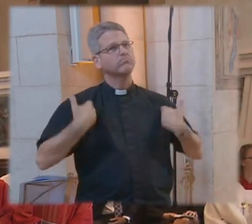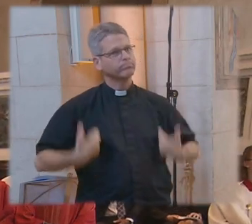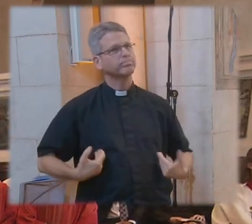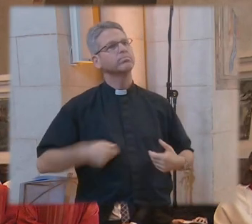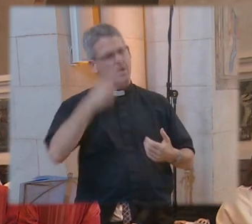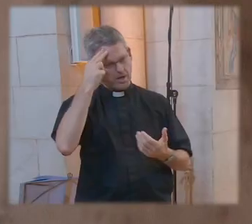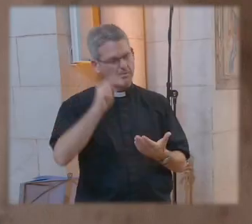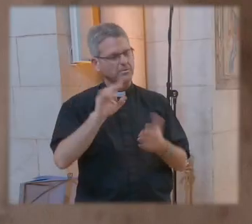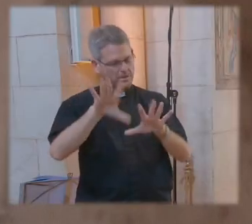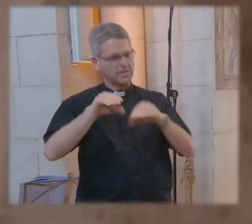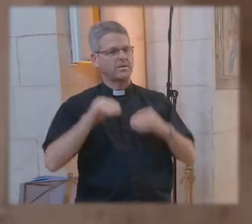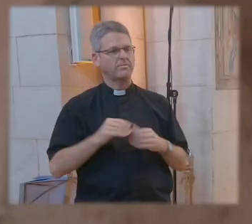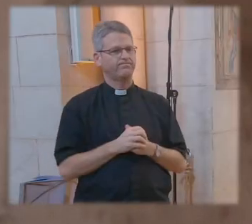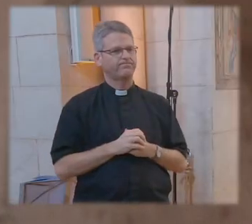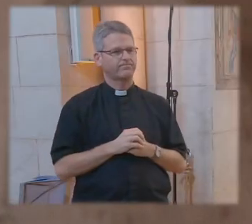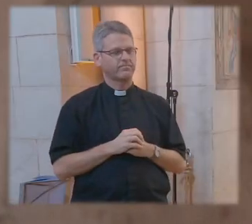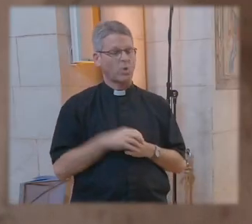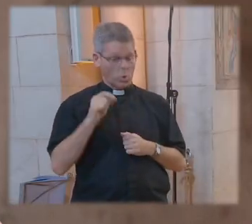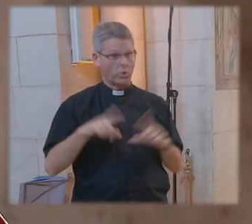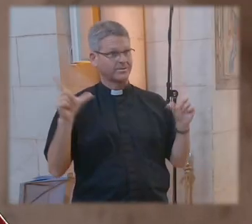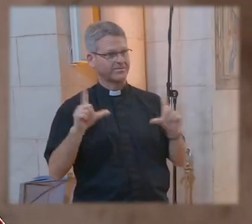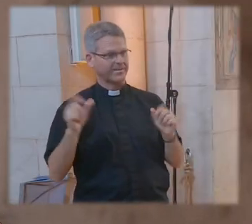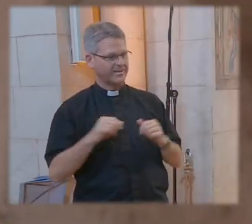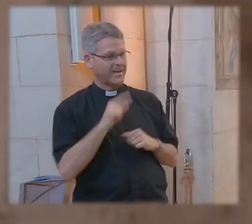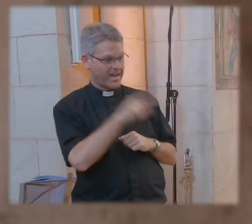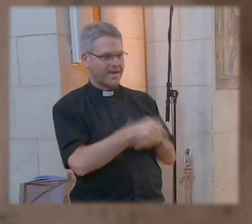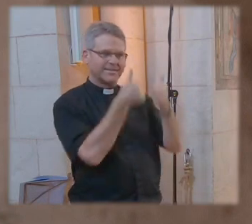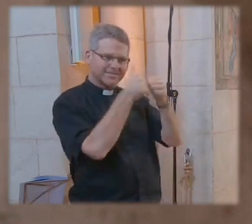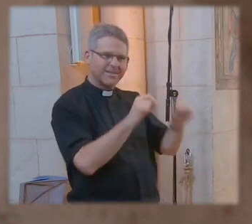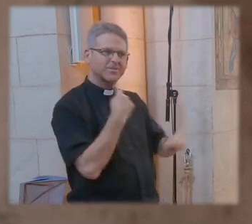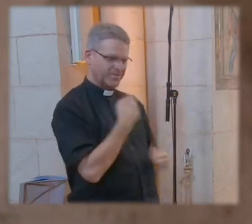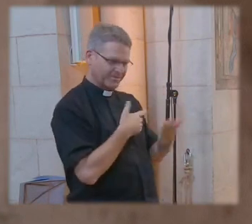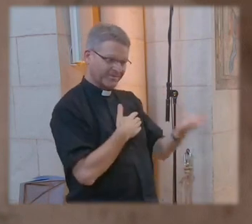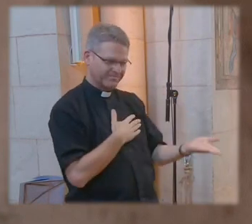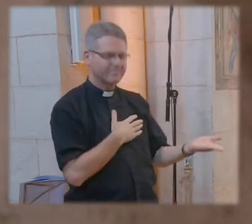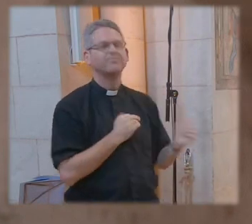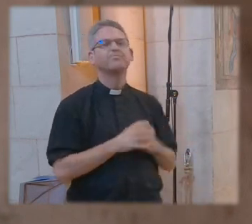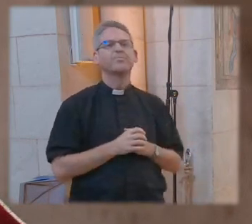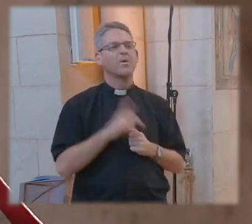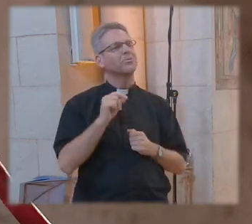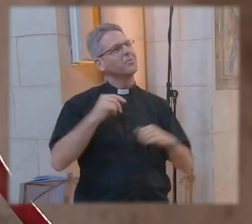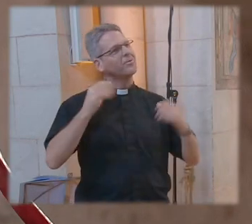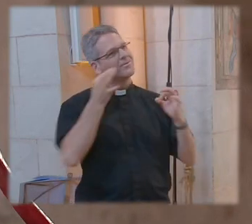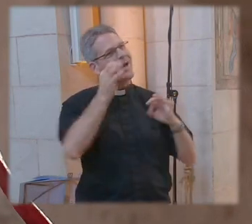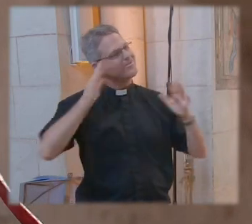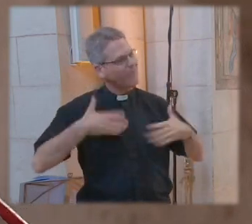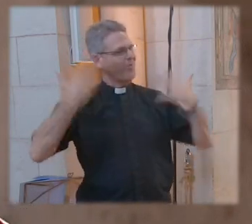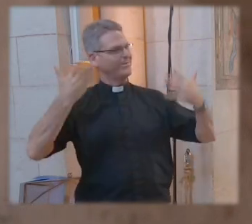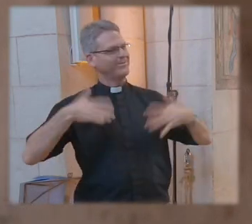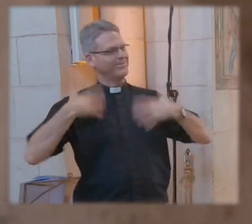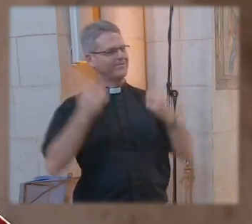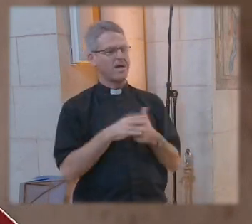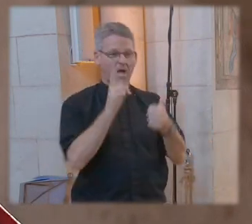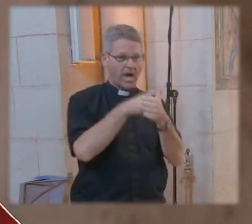bekennt. Die heutige Feier der Seligsprechung ist gewiss ein Tag der Freude. Zunächst